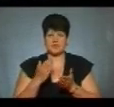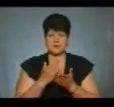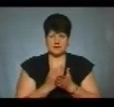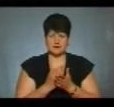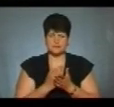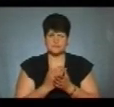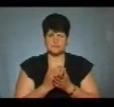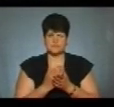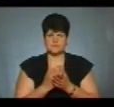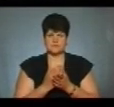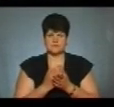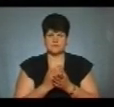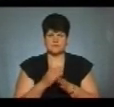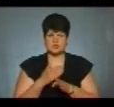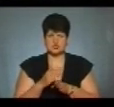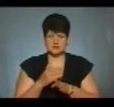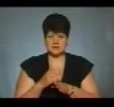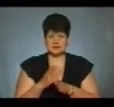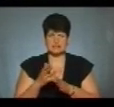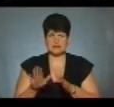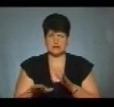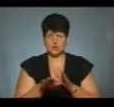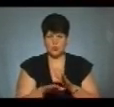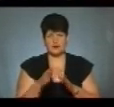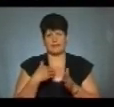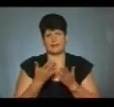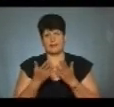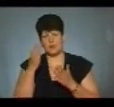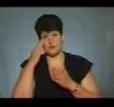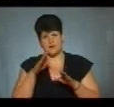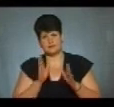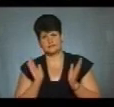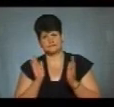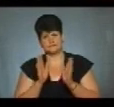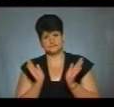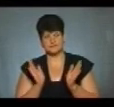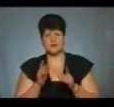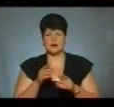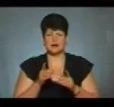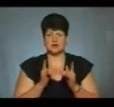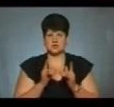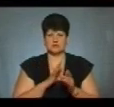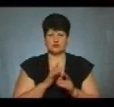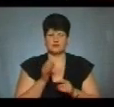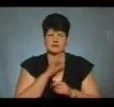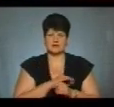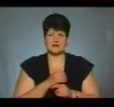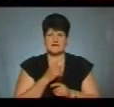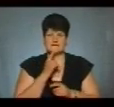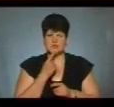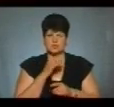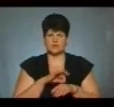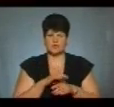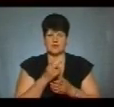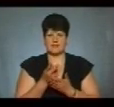піднімається частина ліжка, де ноги лежать, де голова. Ліжка будуть використані для важкохворих, для лежачих хворих.